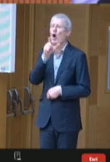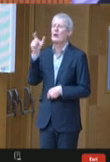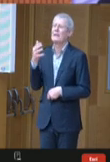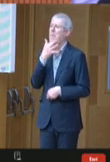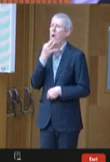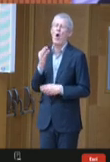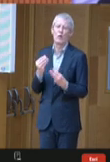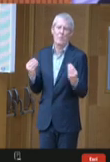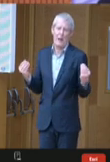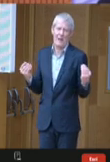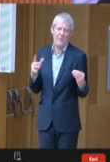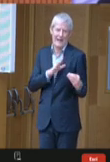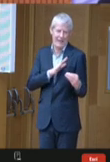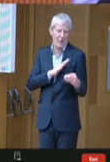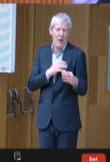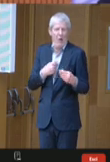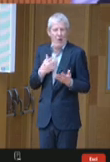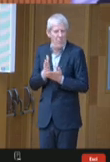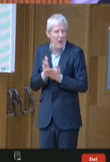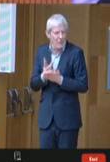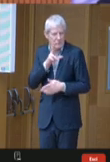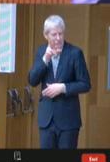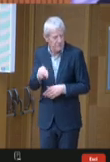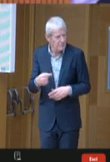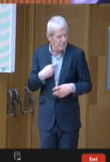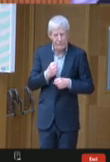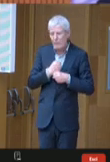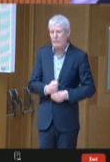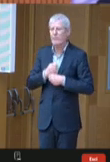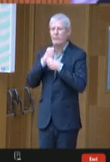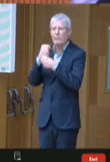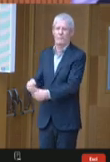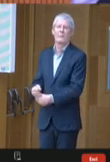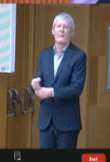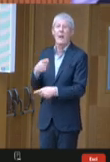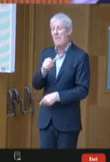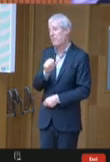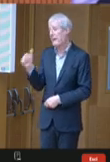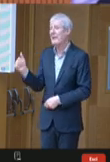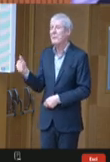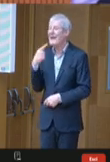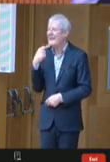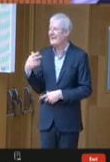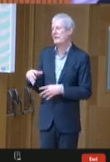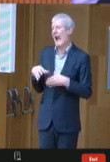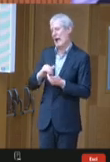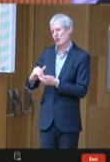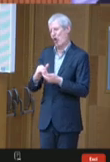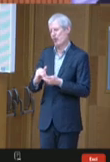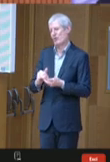ricca. Non porterei via altro tempo, quindi lascerei subito la parola alle prime presentazioni. Saranno presentazioni